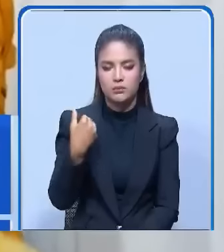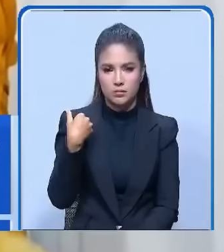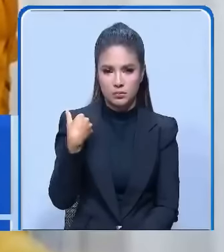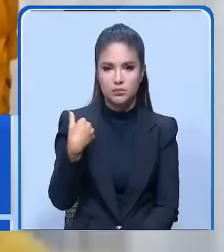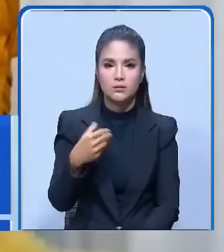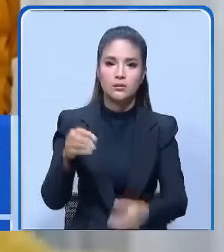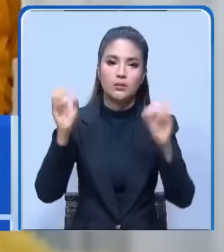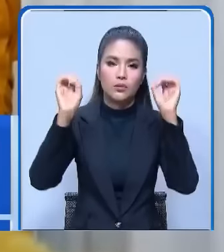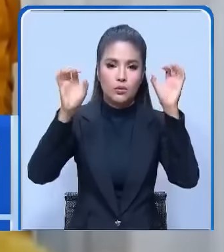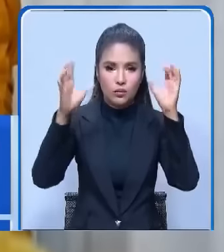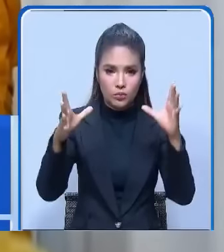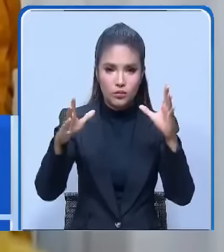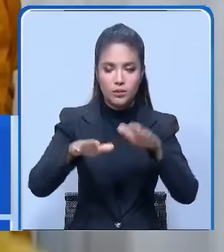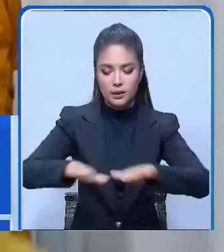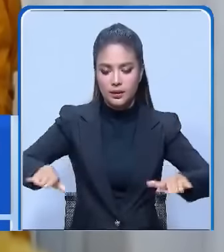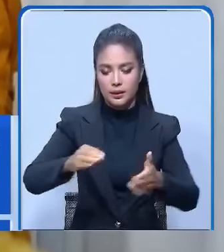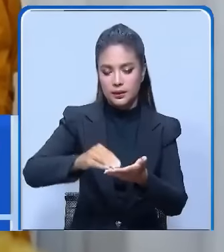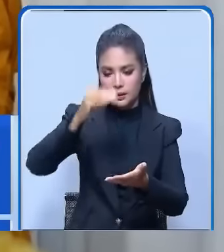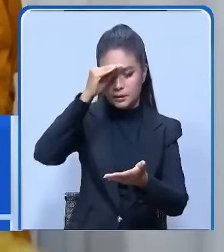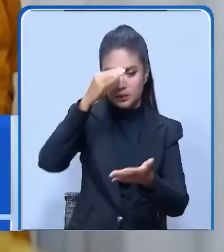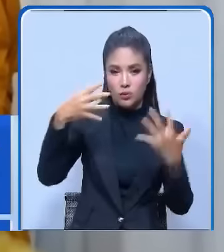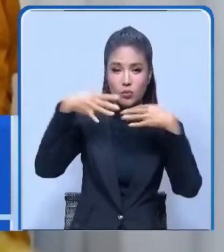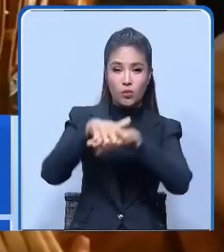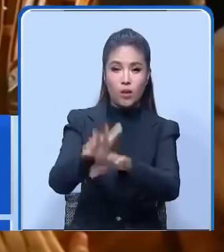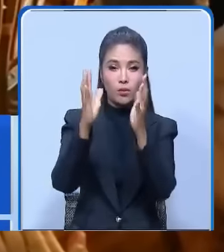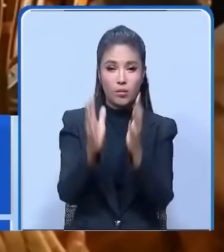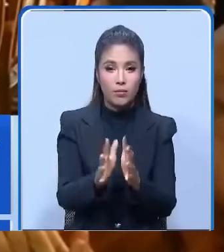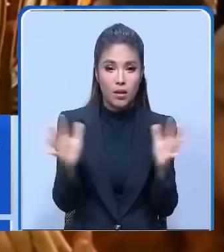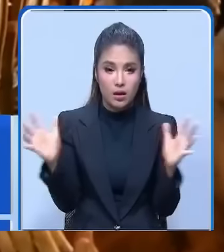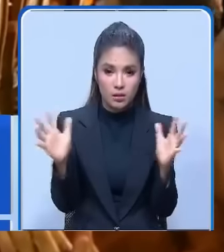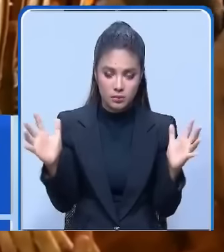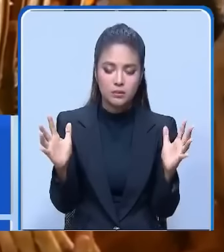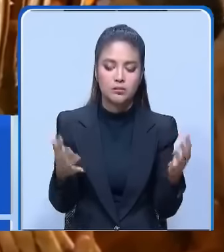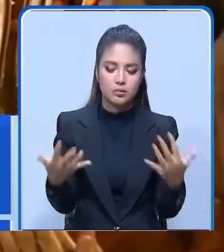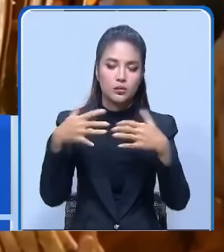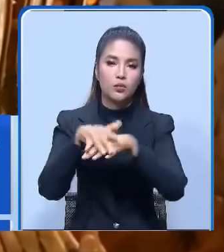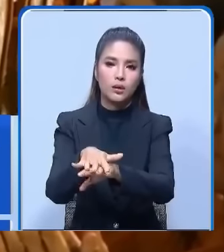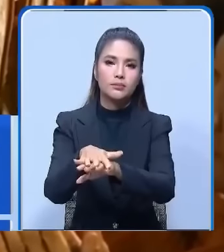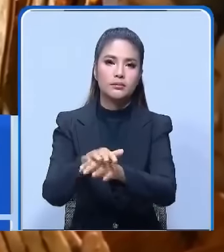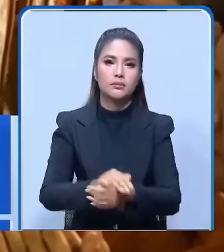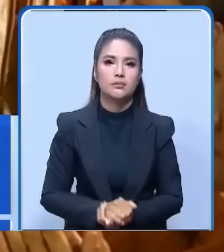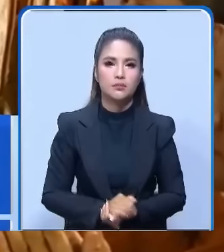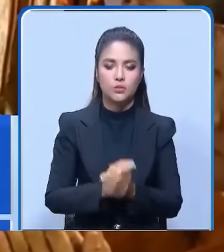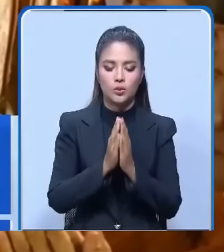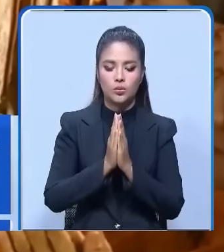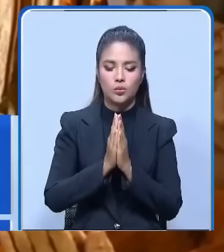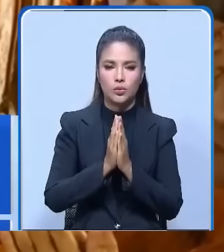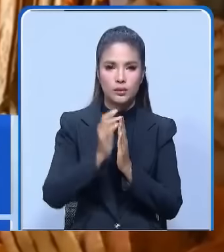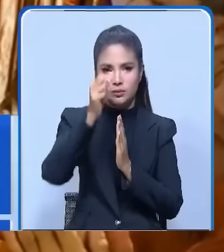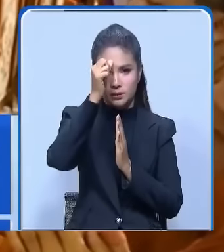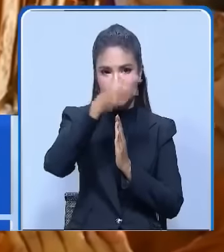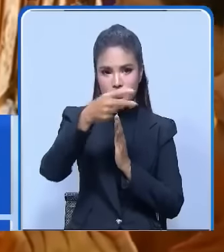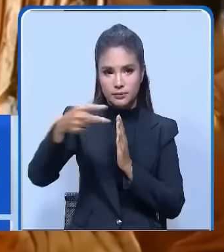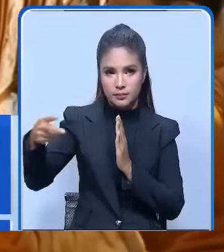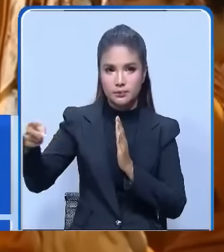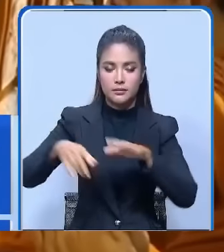คุณครูนักเรียนนะคะก็มาร่วมงานกันเป็นจำนวนมากเลยนะคะโดยงานสวดพระอภิธรรมเนี่ยจัดขึ้นที่โรงเรียนวัดเขาพระ